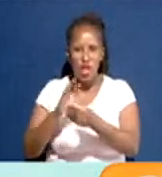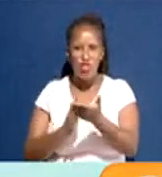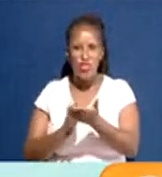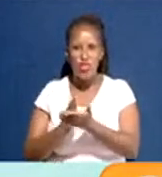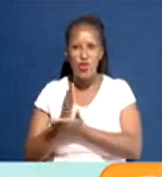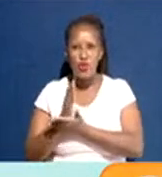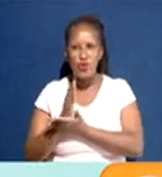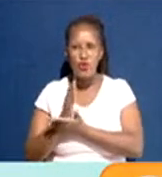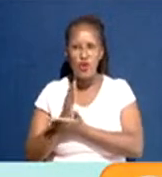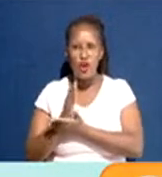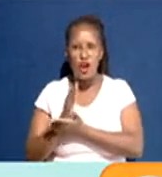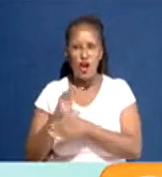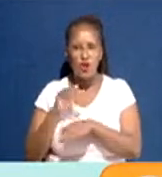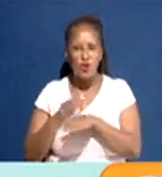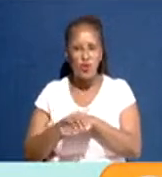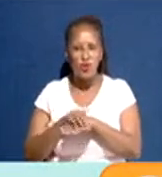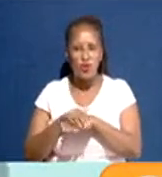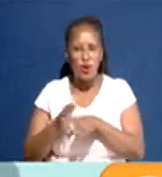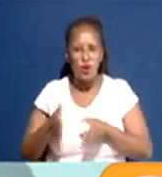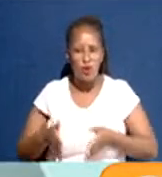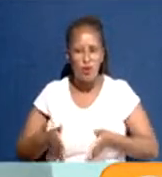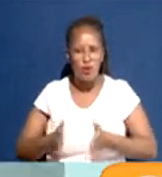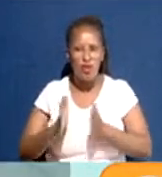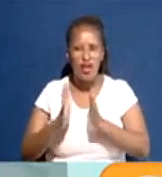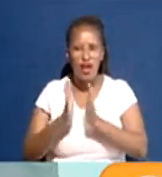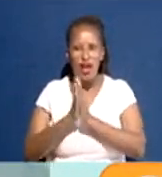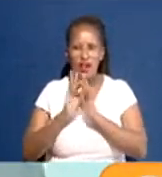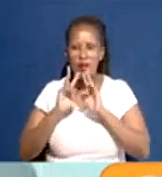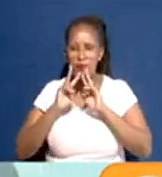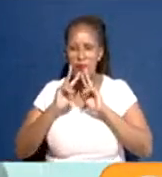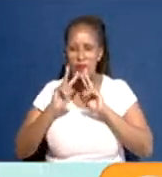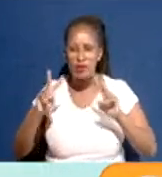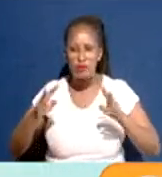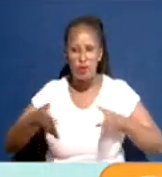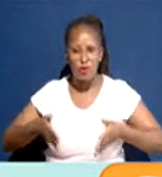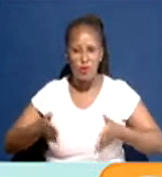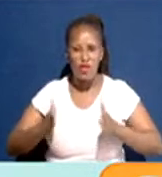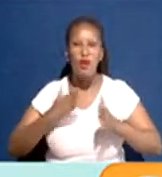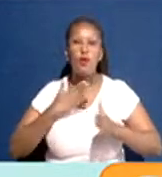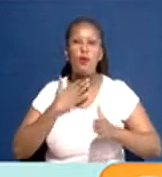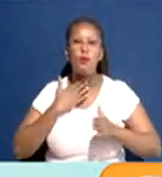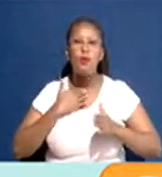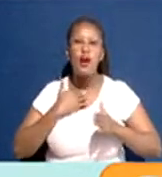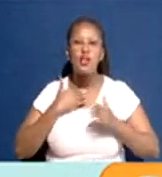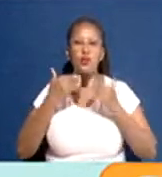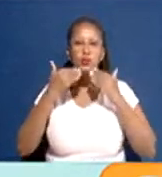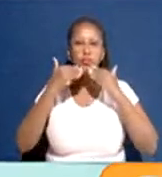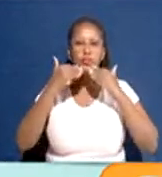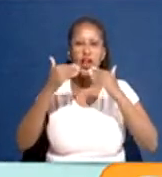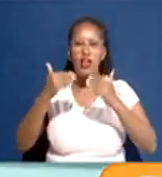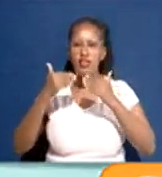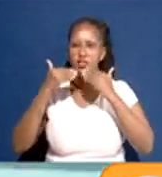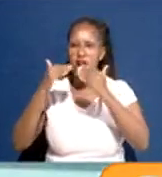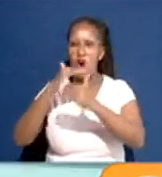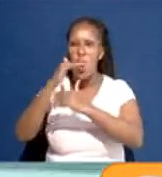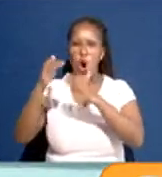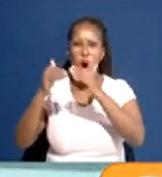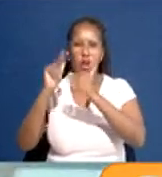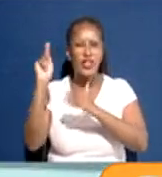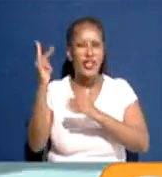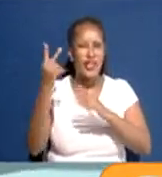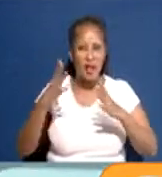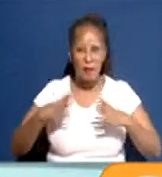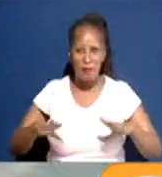ya ungwana na kwa njia ya amani. Mimi nataka niwashukuru wafanyikazi wa Kenya wote